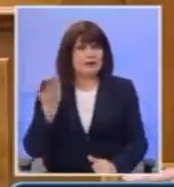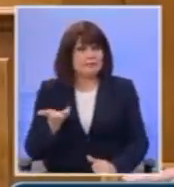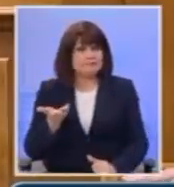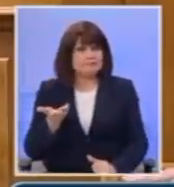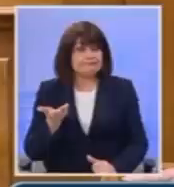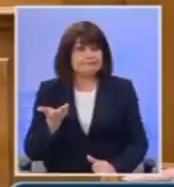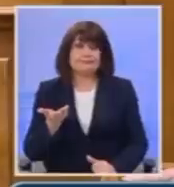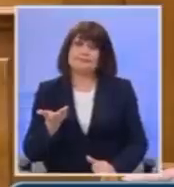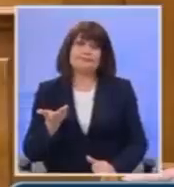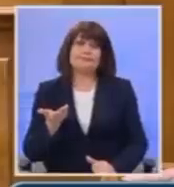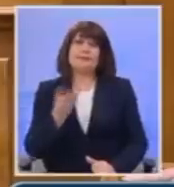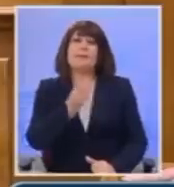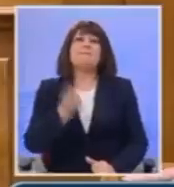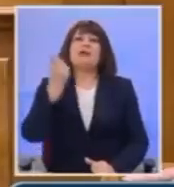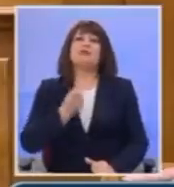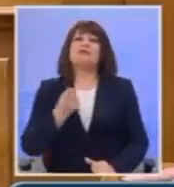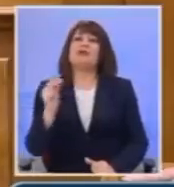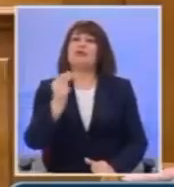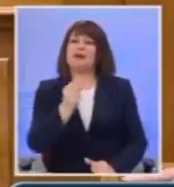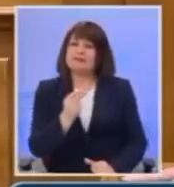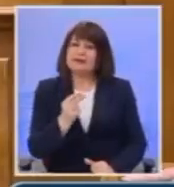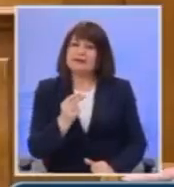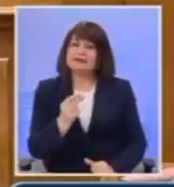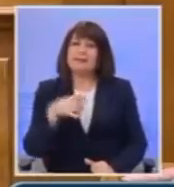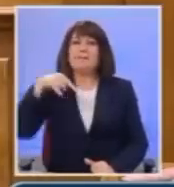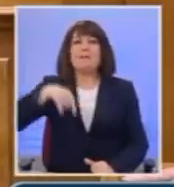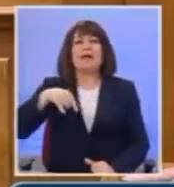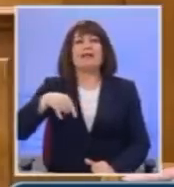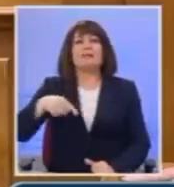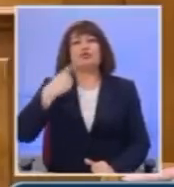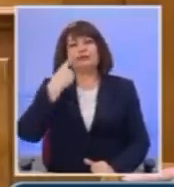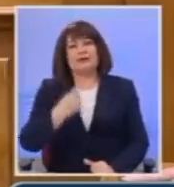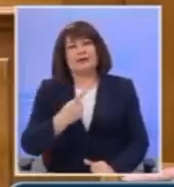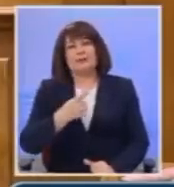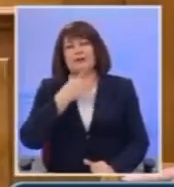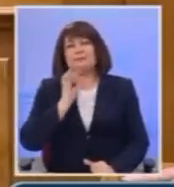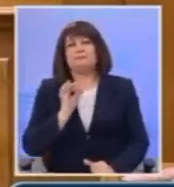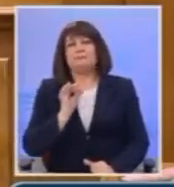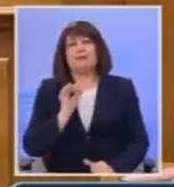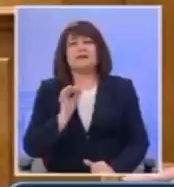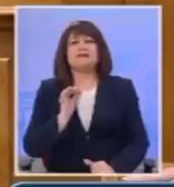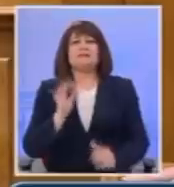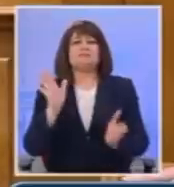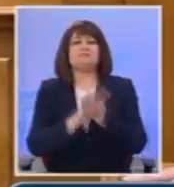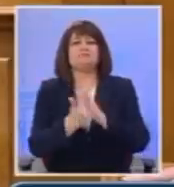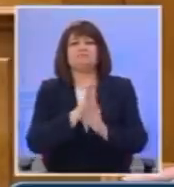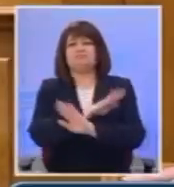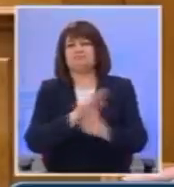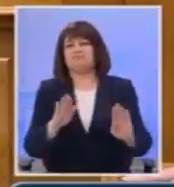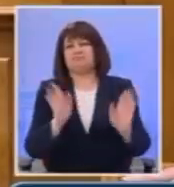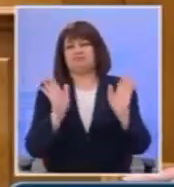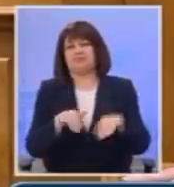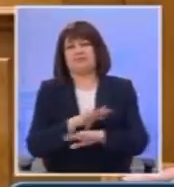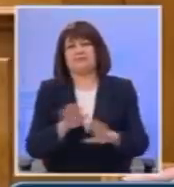Την ίδια αυτή η πλειοψηφία του κυρίου Παπαδήμου την είδαμε να καταραίει σαν χάρτινο πύργος λίγους μήνες μετά. Ας